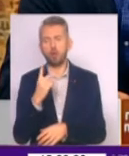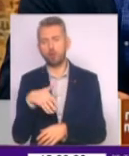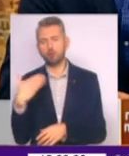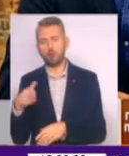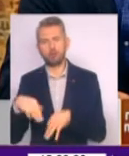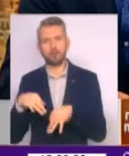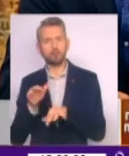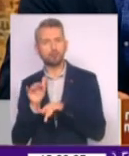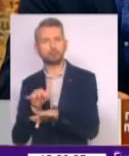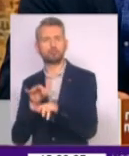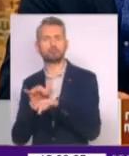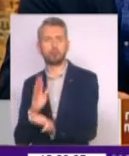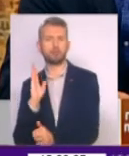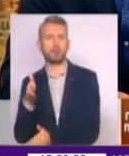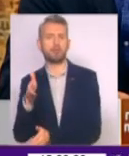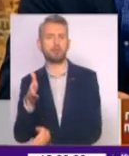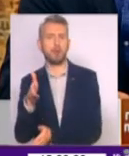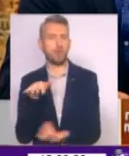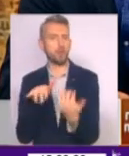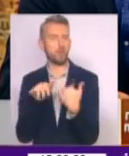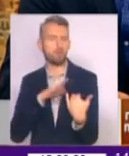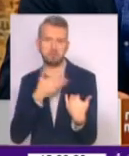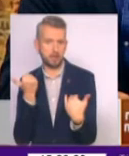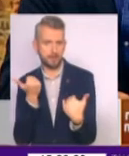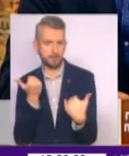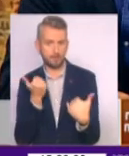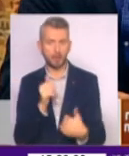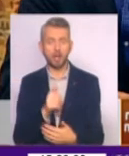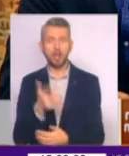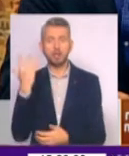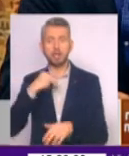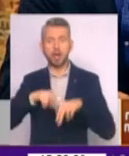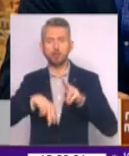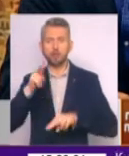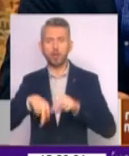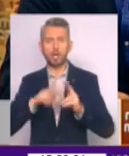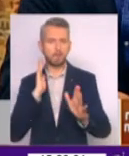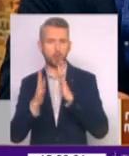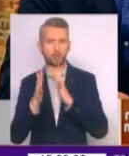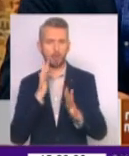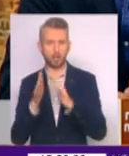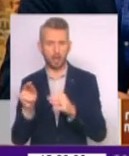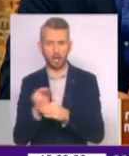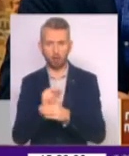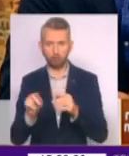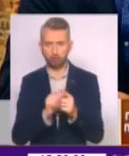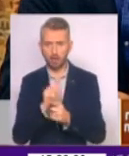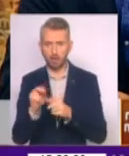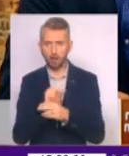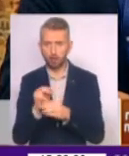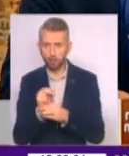движения. Так. Потом, когда строили, это самое, проспект, реконструкция была,